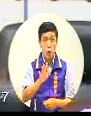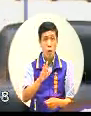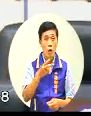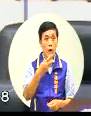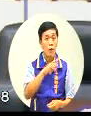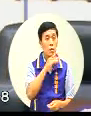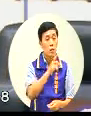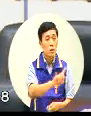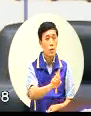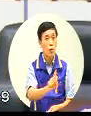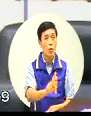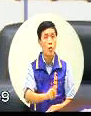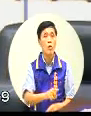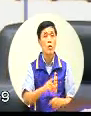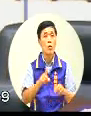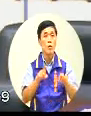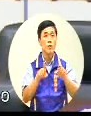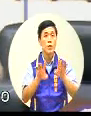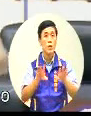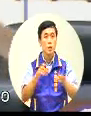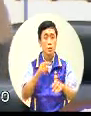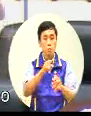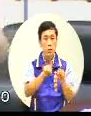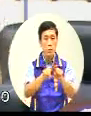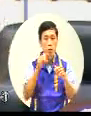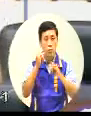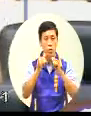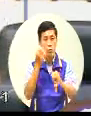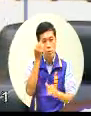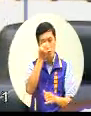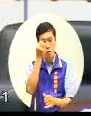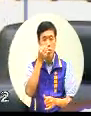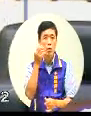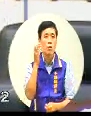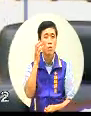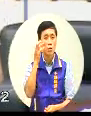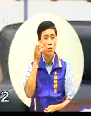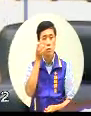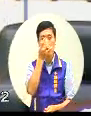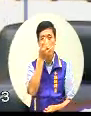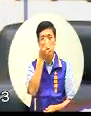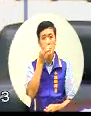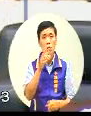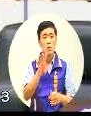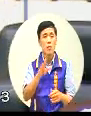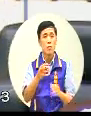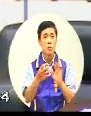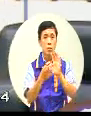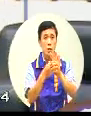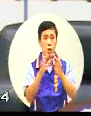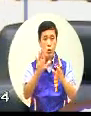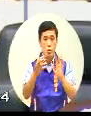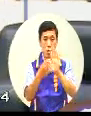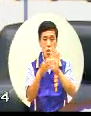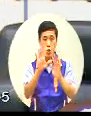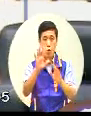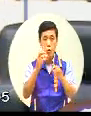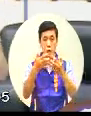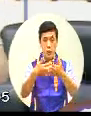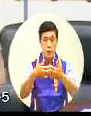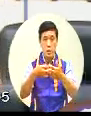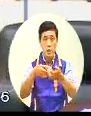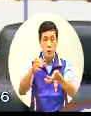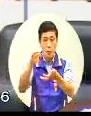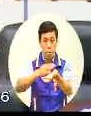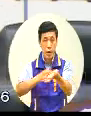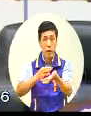还是安怎？哦，其实一般的有傻傻，你大只有机叫你的介绍的边棍来背，啊，其实一般的消费者是